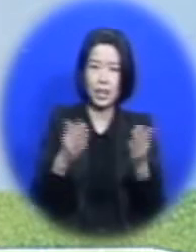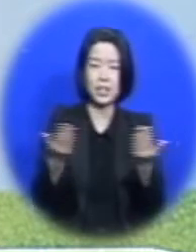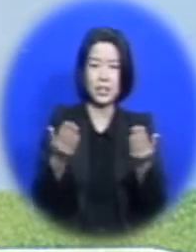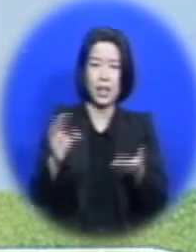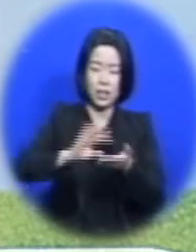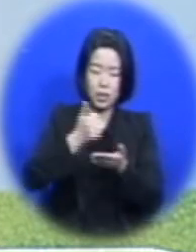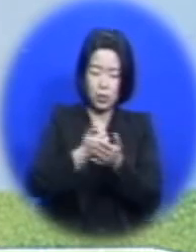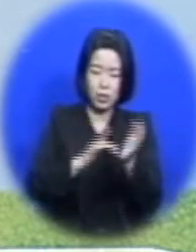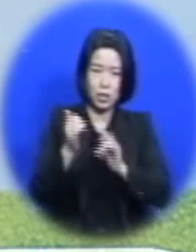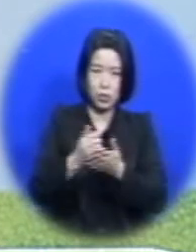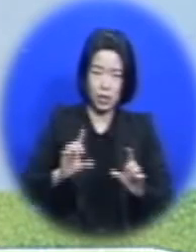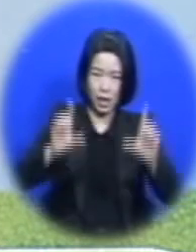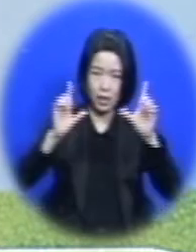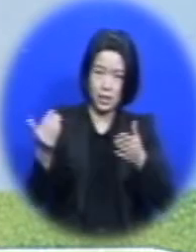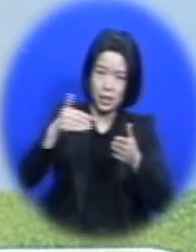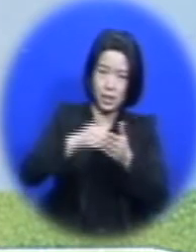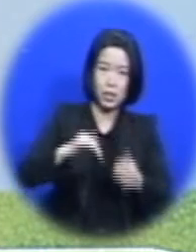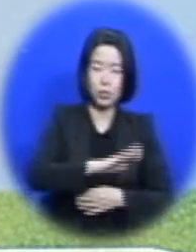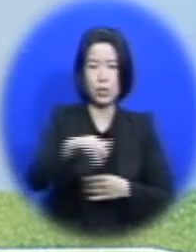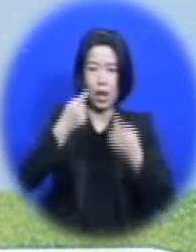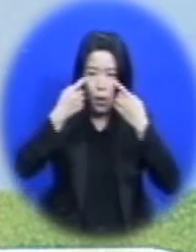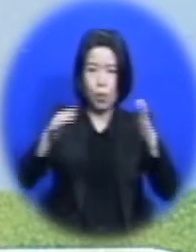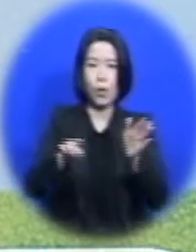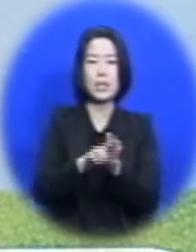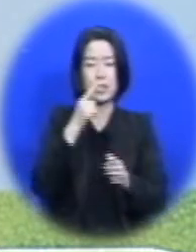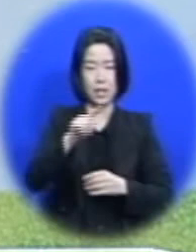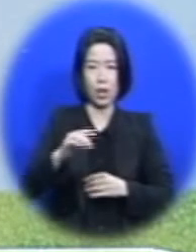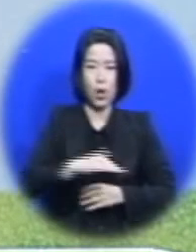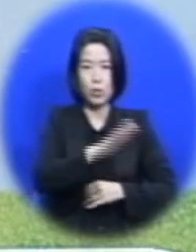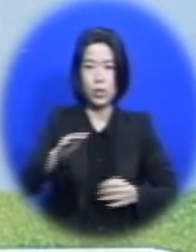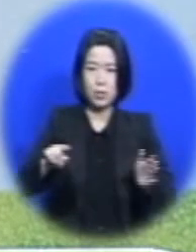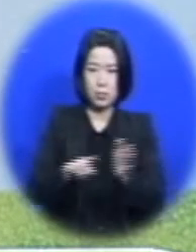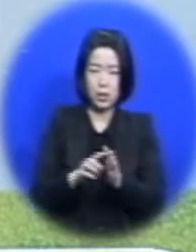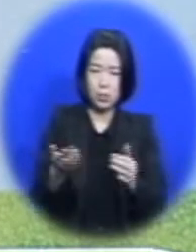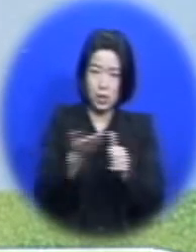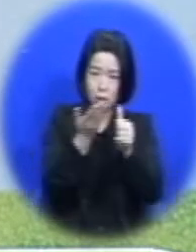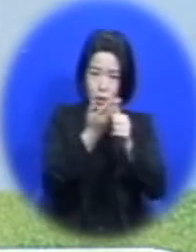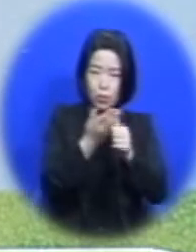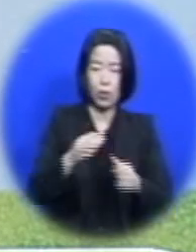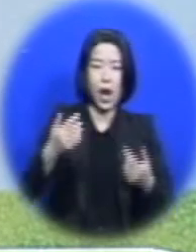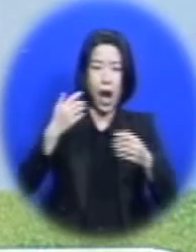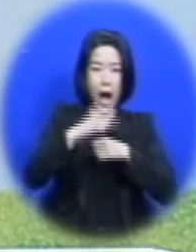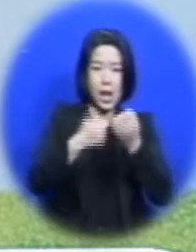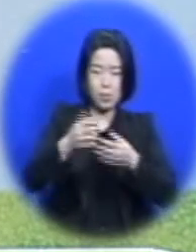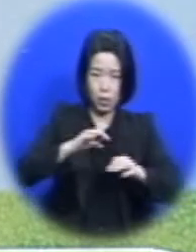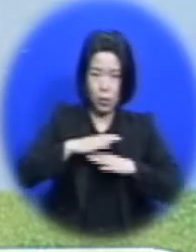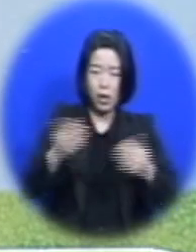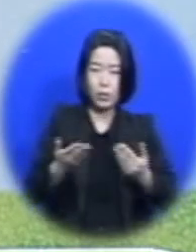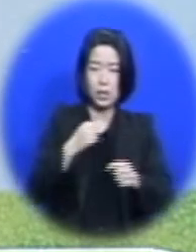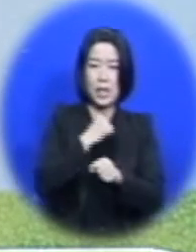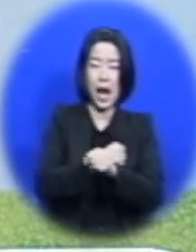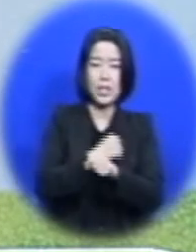줄을 우리가 확신한다 우리 믿음을 키우시고 그리고 하나님의 놀라운 일을 하실 분은